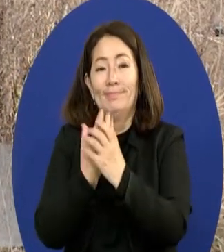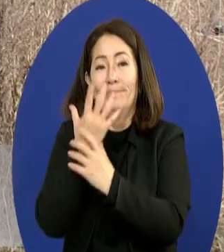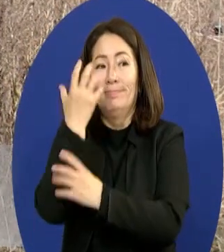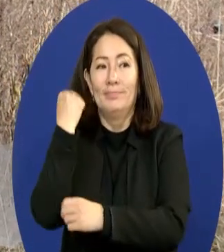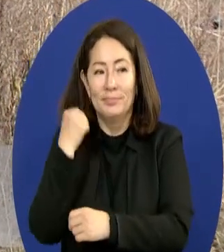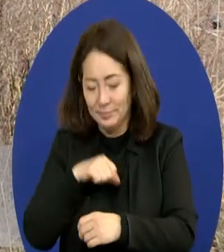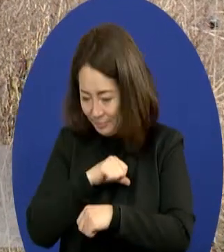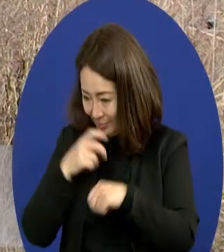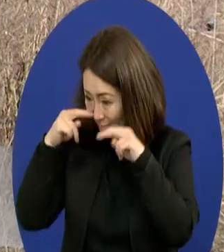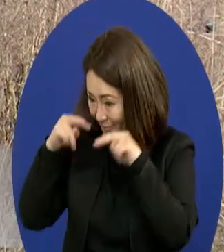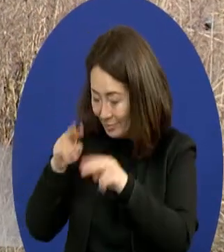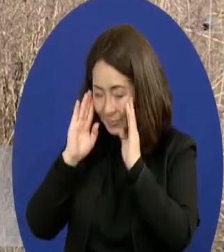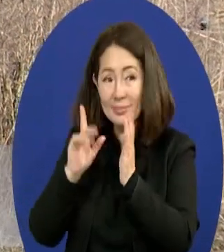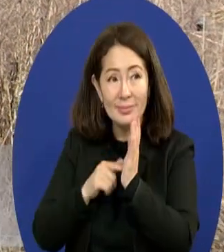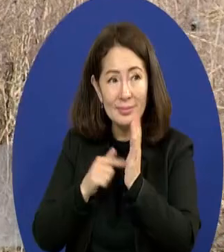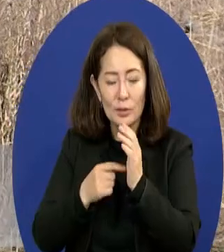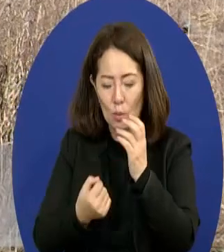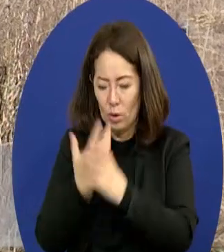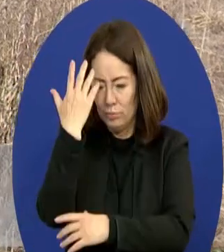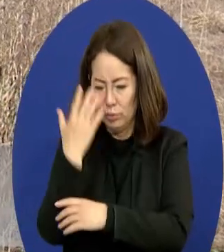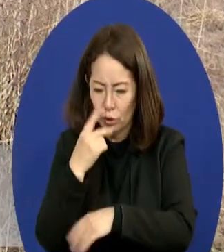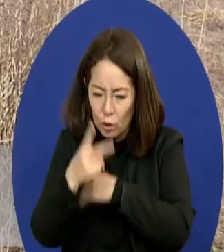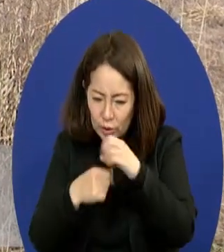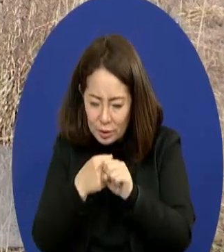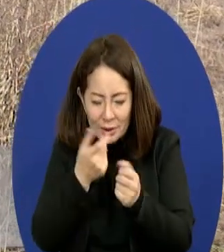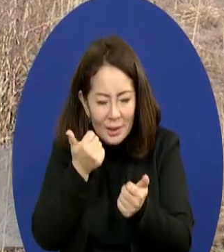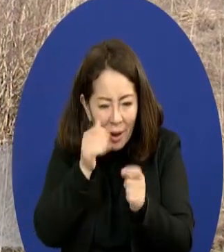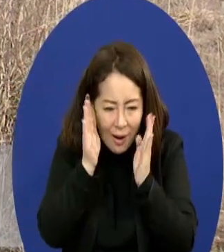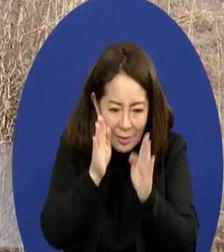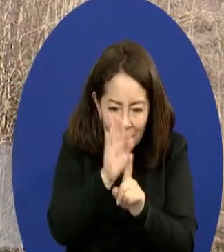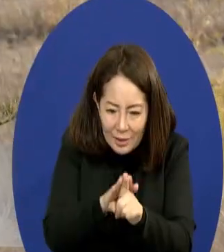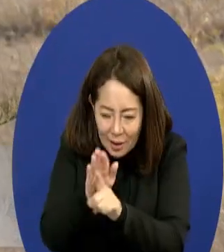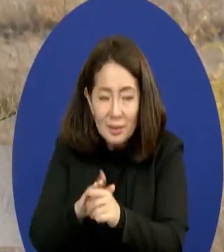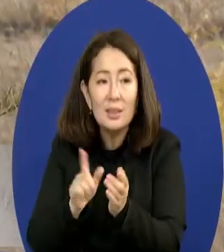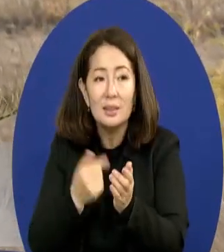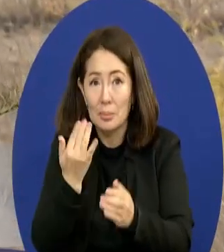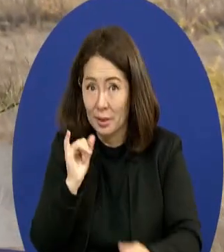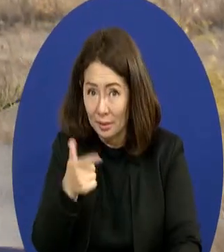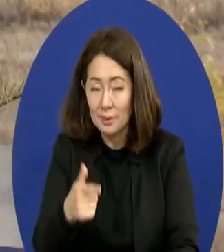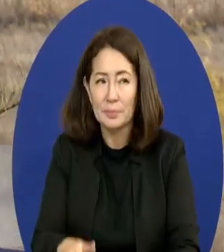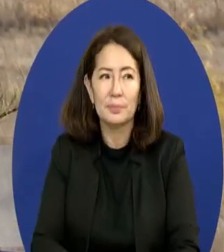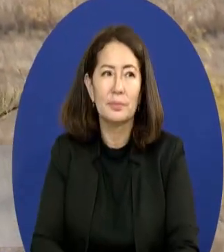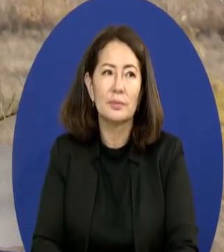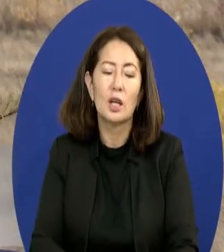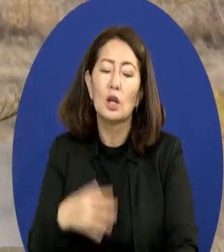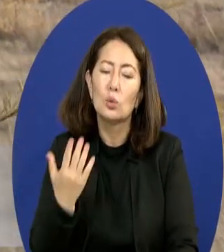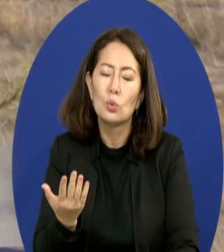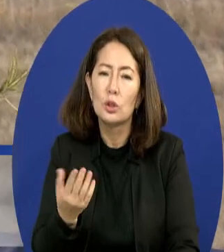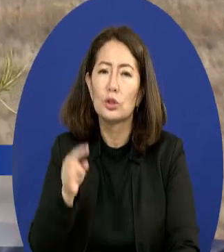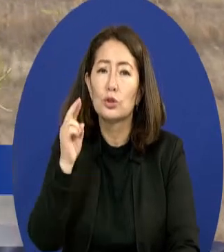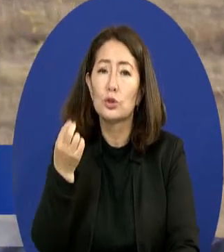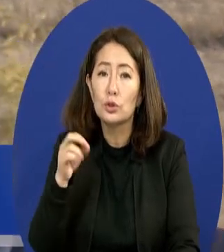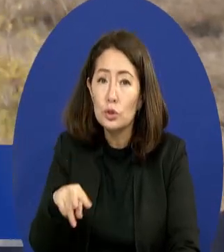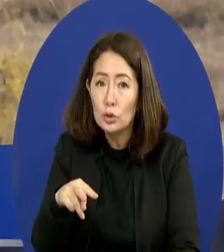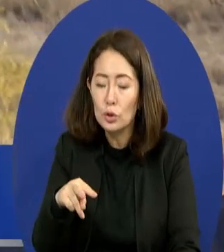анхаарах хэрэгтэй болов уу? Мод ургуулхад эхний 2 жил асаргаа их чухал байдаг. За цөлжилтэх юм бол одоо энэ манай